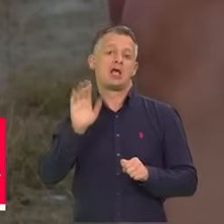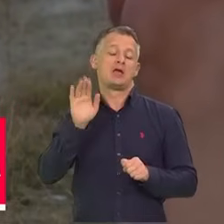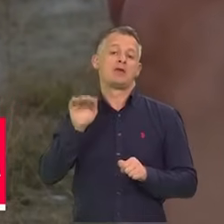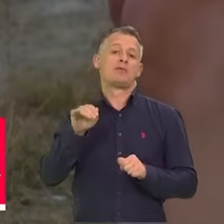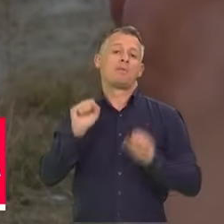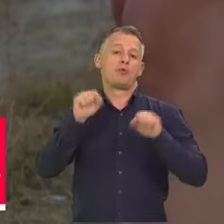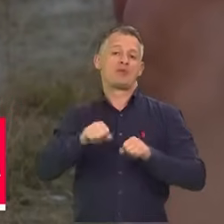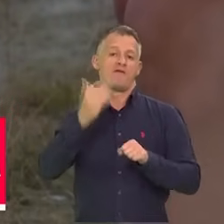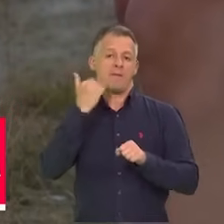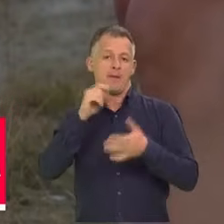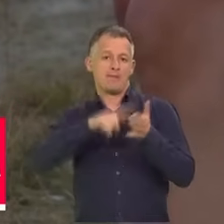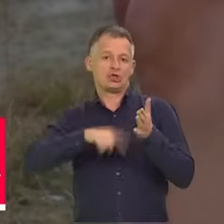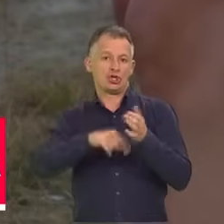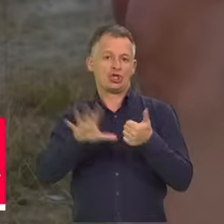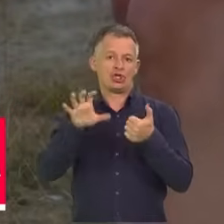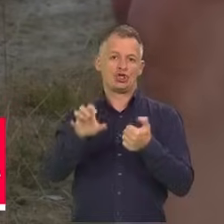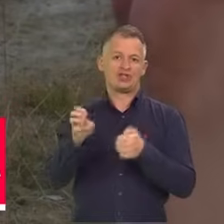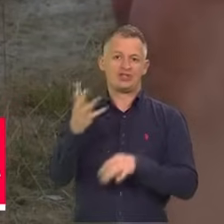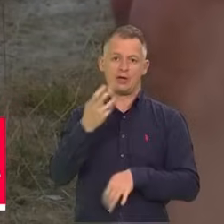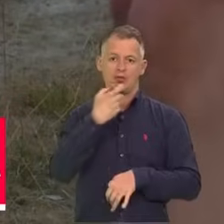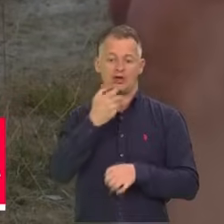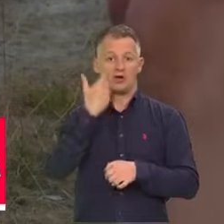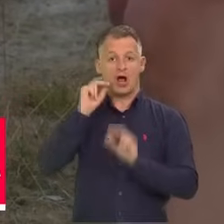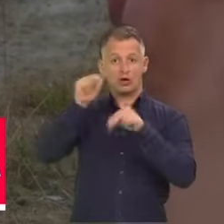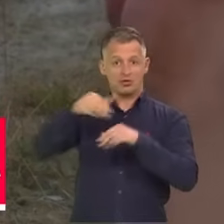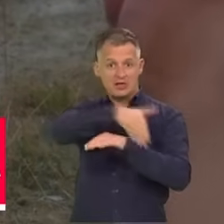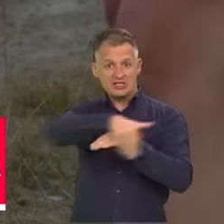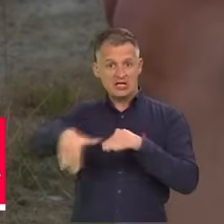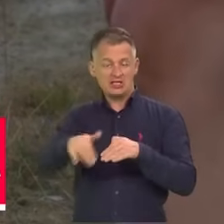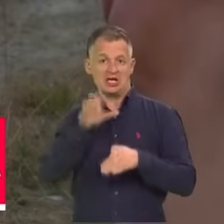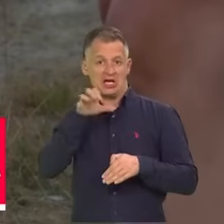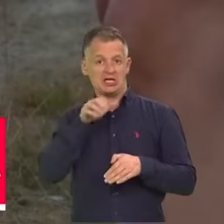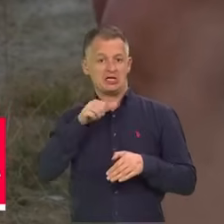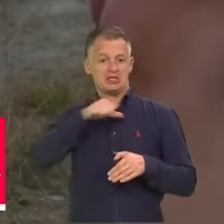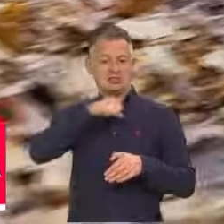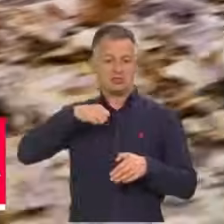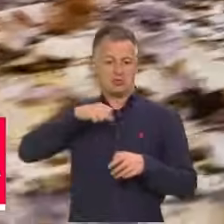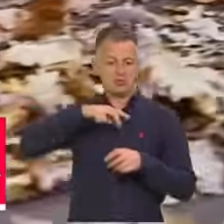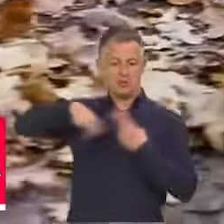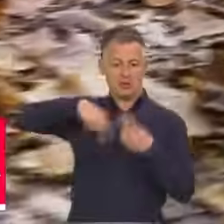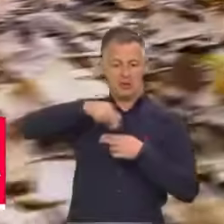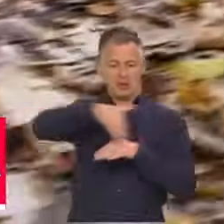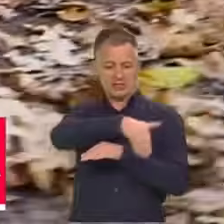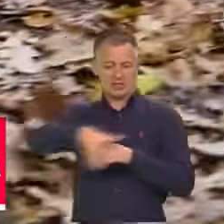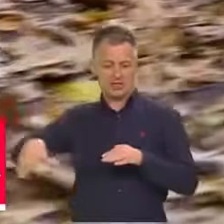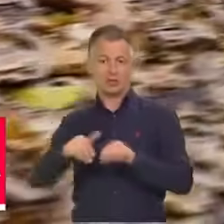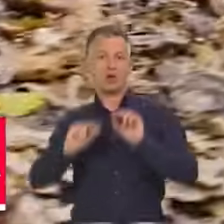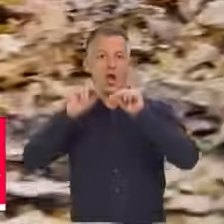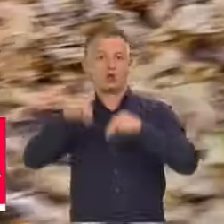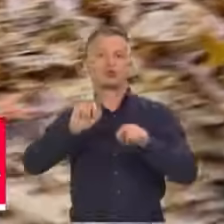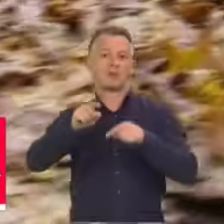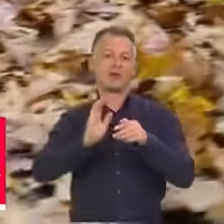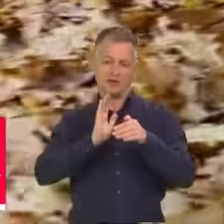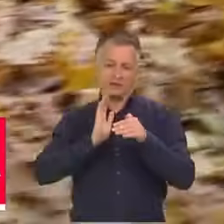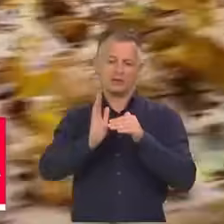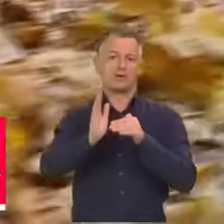de o pensionară de 64 de ani. Ajuns în stradă, câinele a rătăcit câteva minute bune pe străzi și în cele din urmă a ajuns în